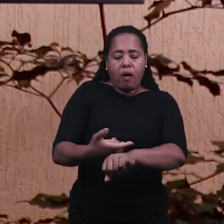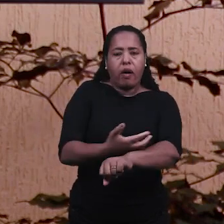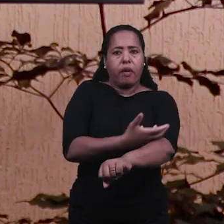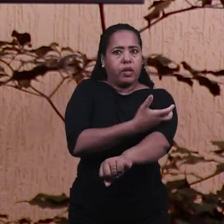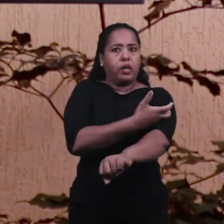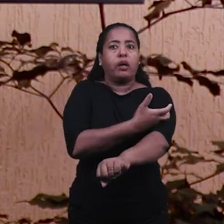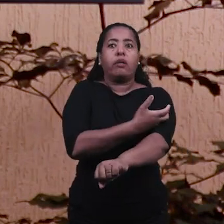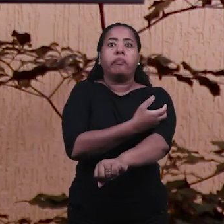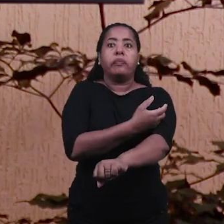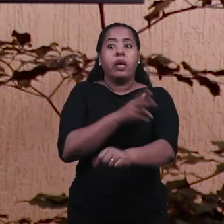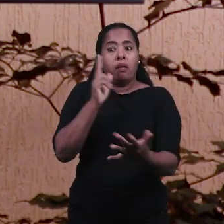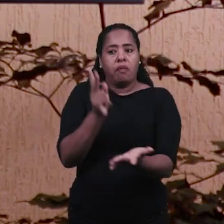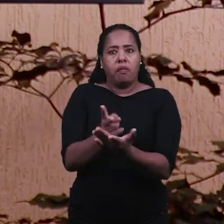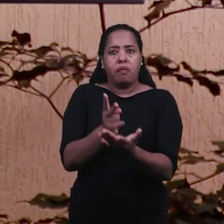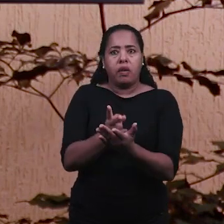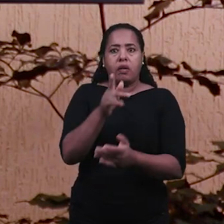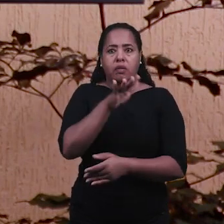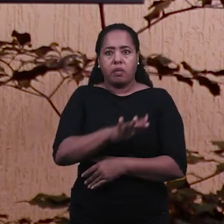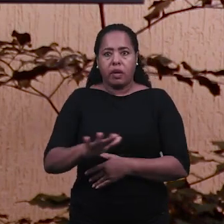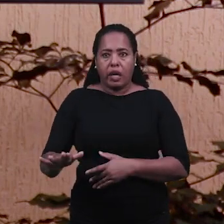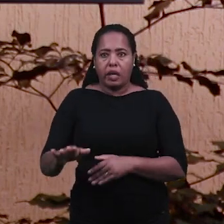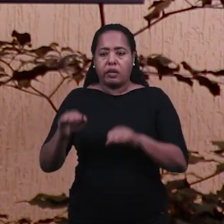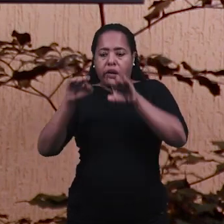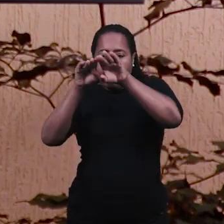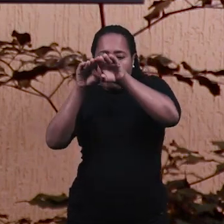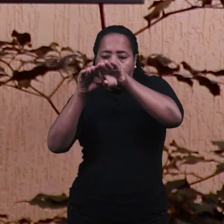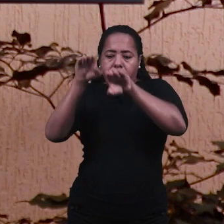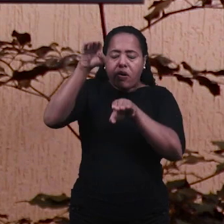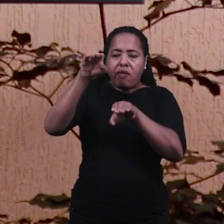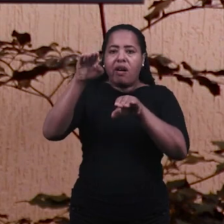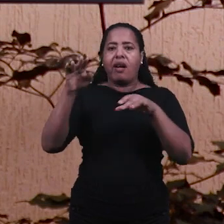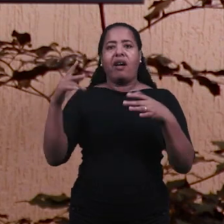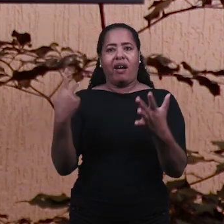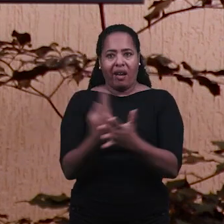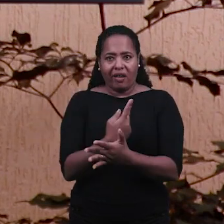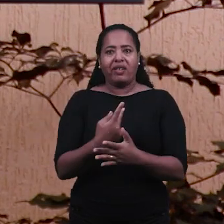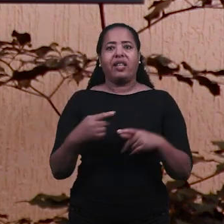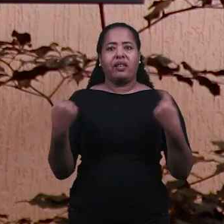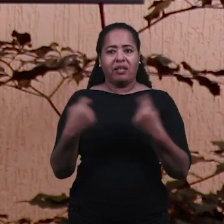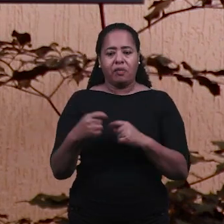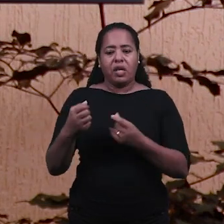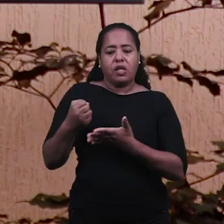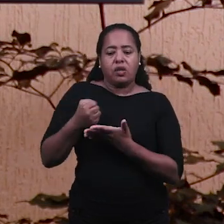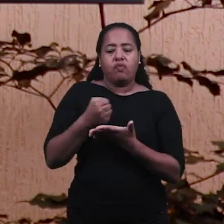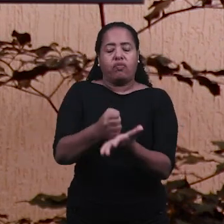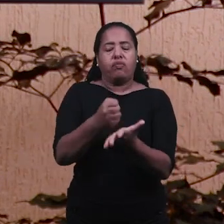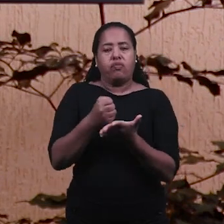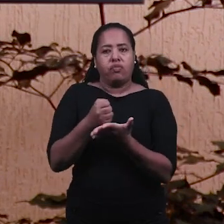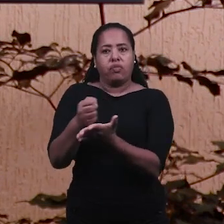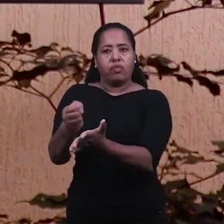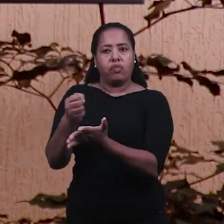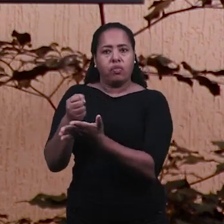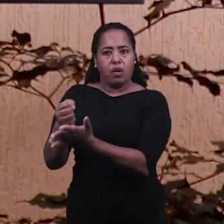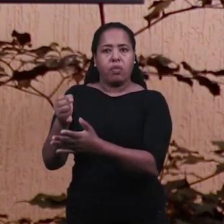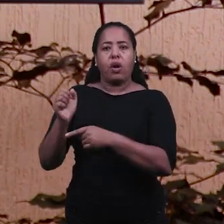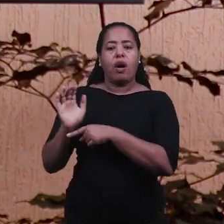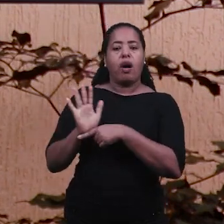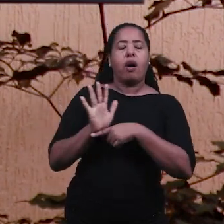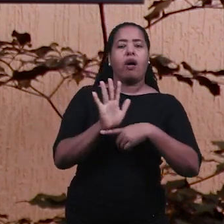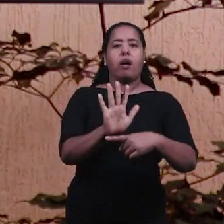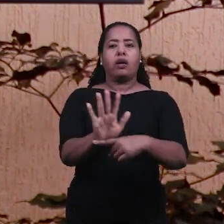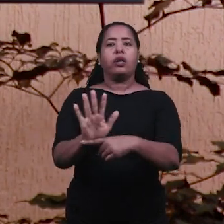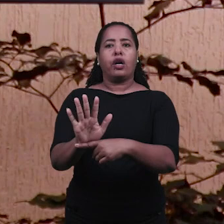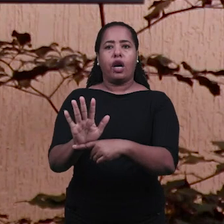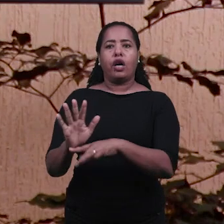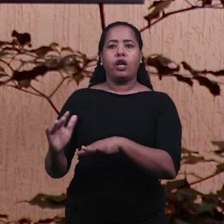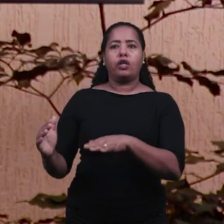grande intelligence émotionnelle. Donc, euh, ce, cette différence se passe. Il a besoin de